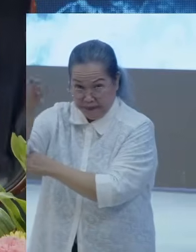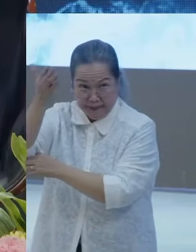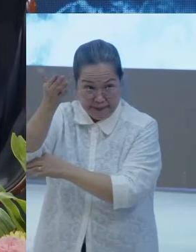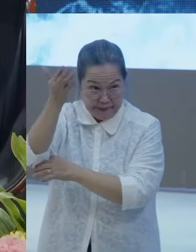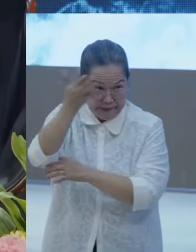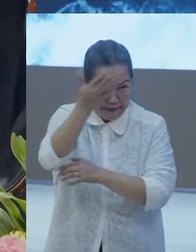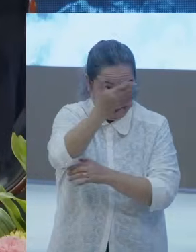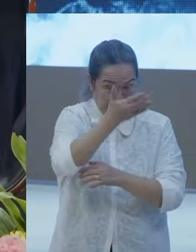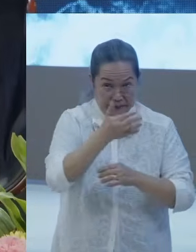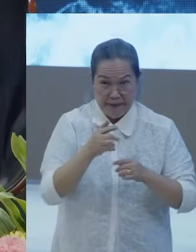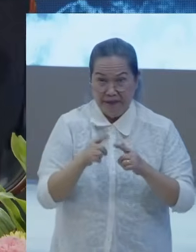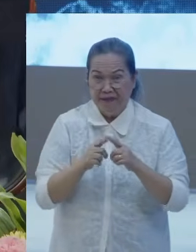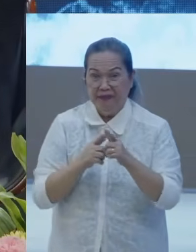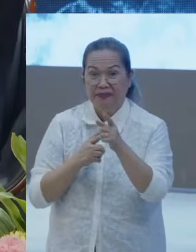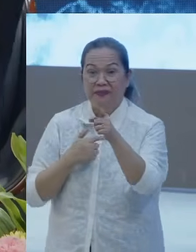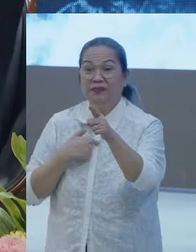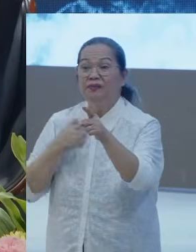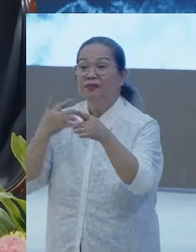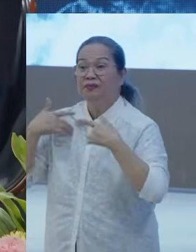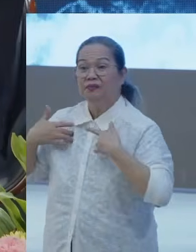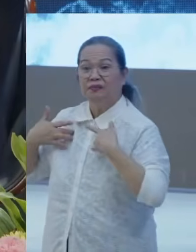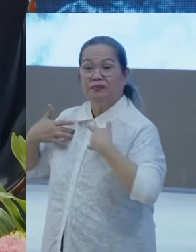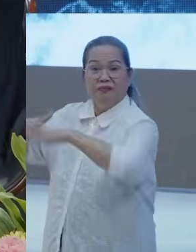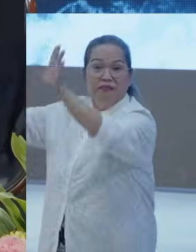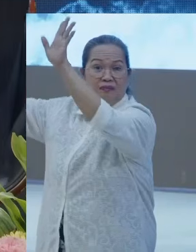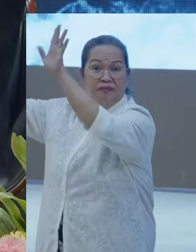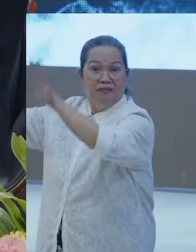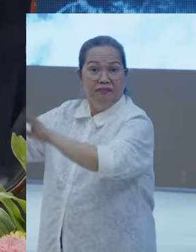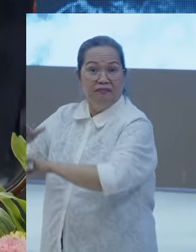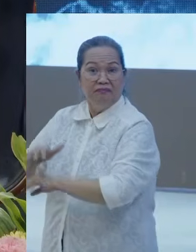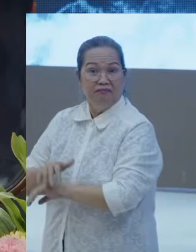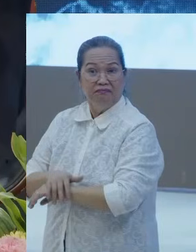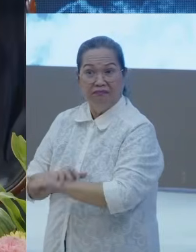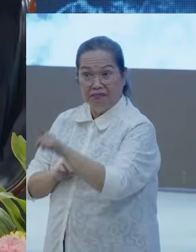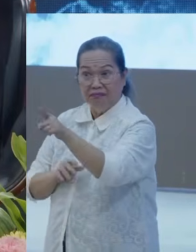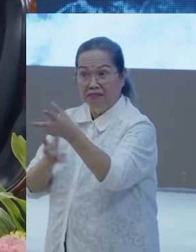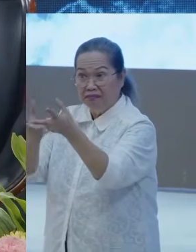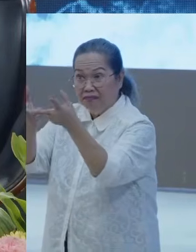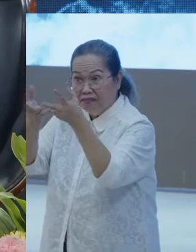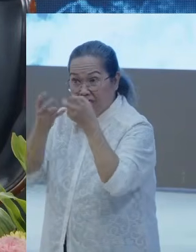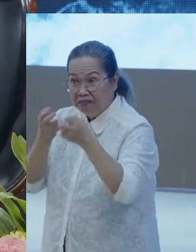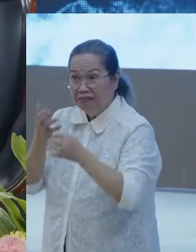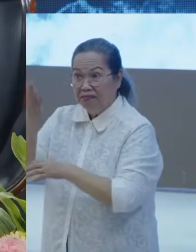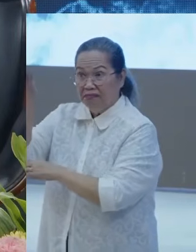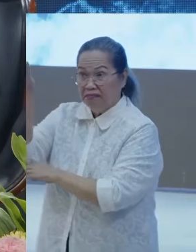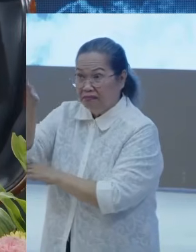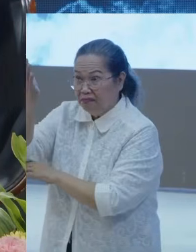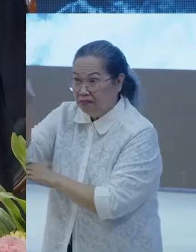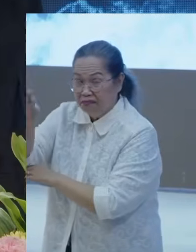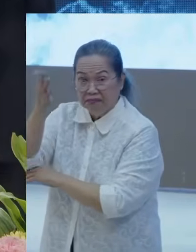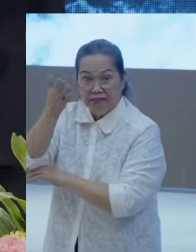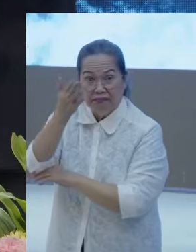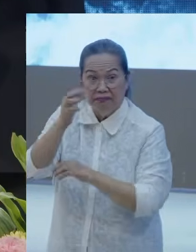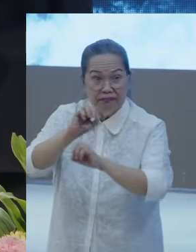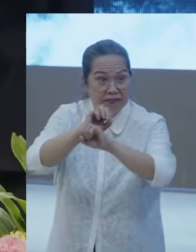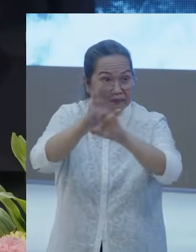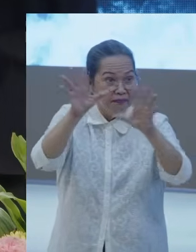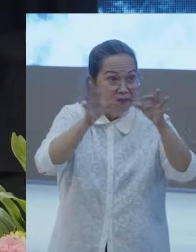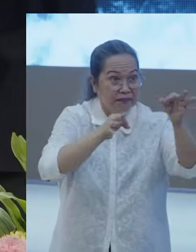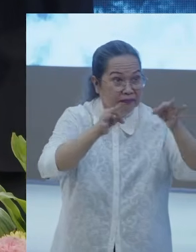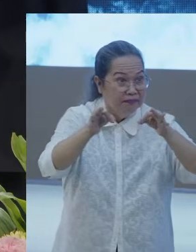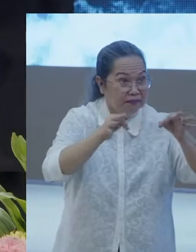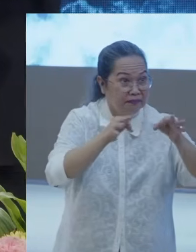GCF o sa ibang church at narinig ninyo ang ebanghelyo. At ipinaliwanag sa inyo ng malinaw ang ibig